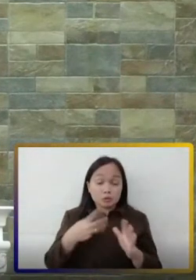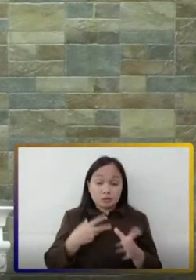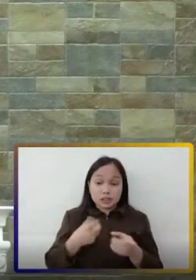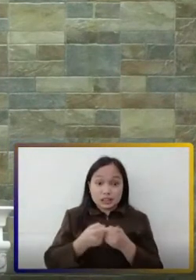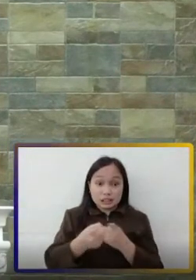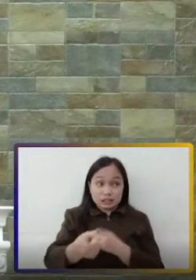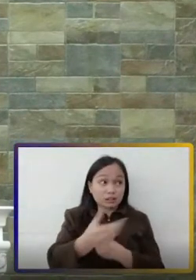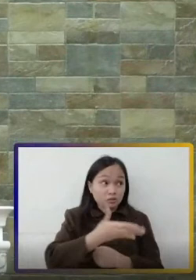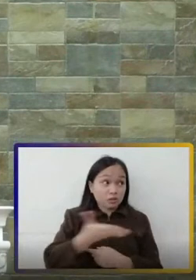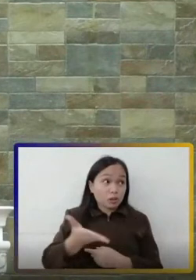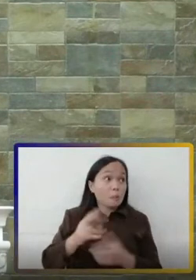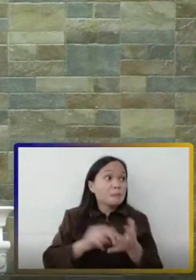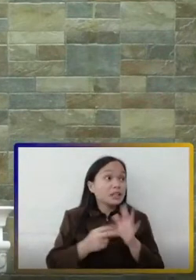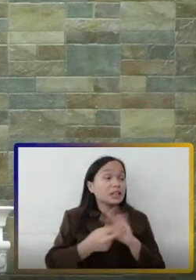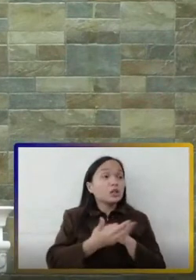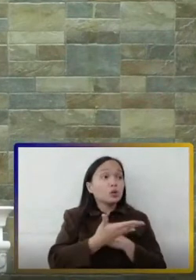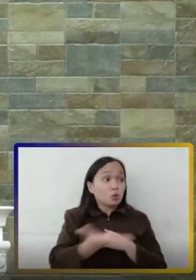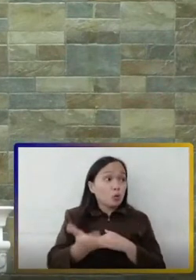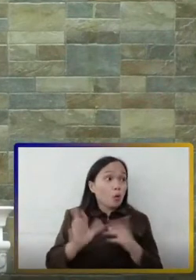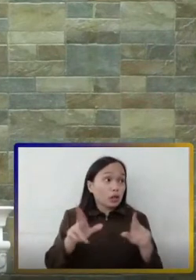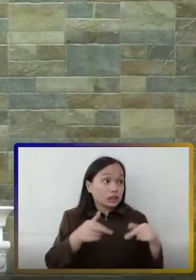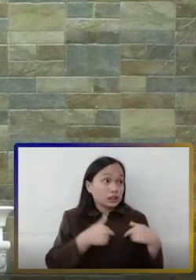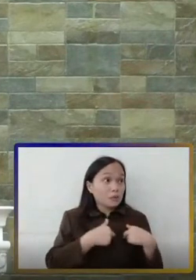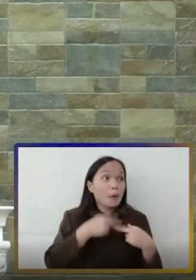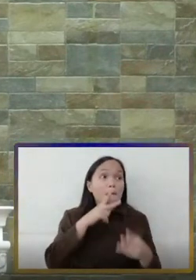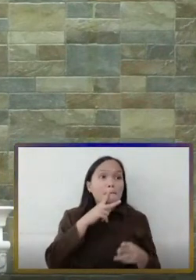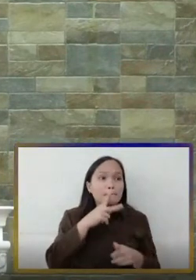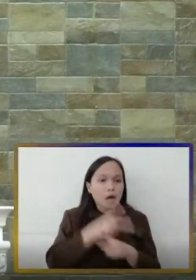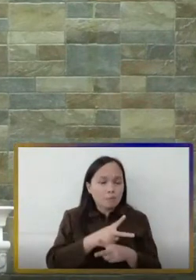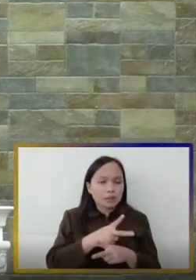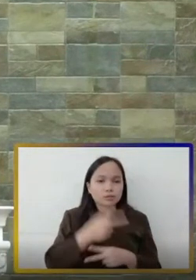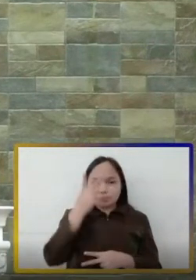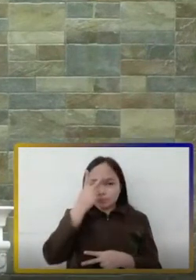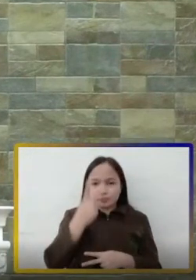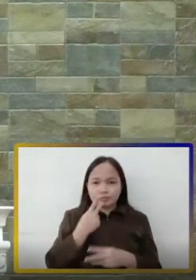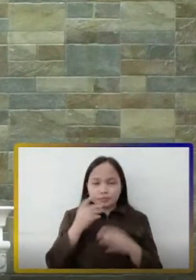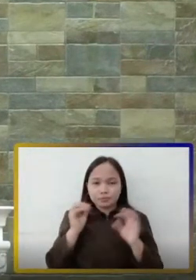ang ibig sabihin, you are receiving a proper parenting.